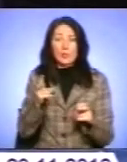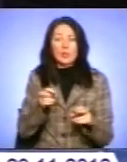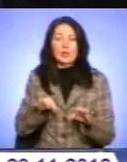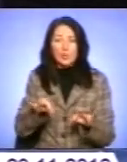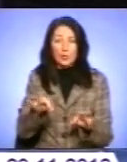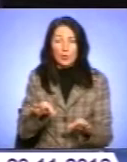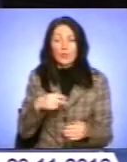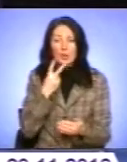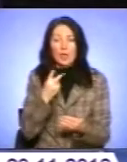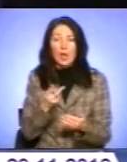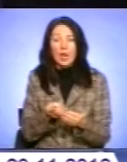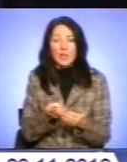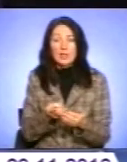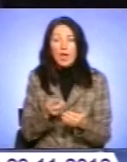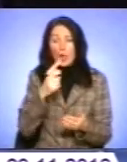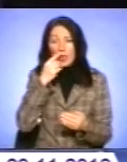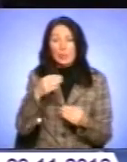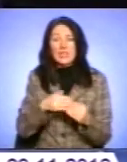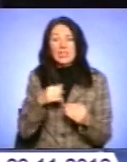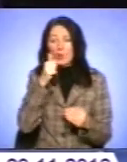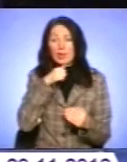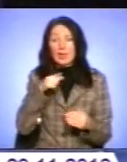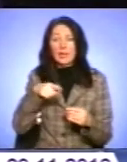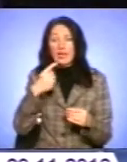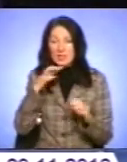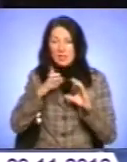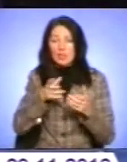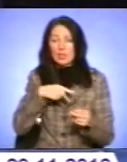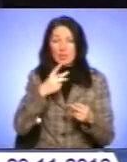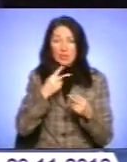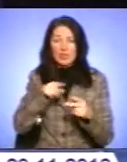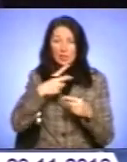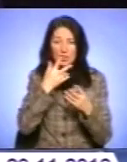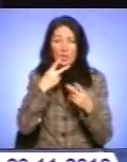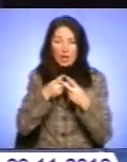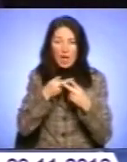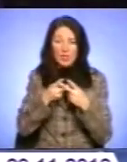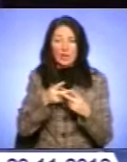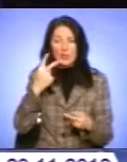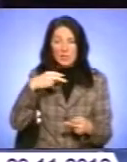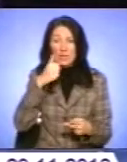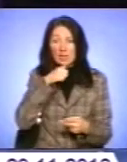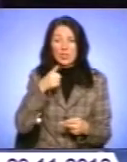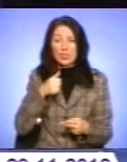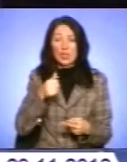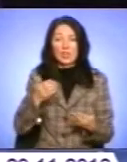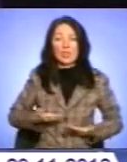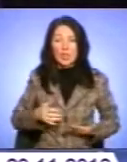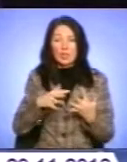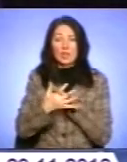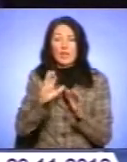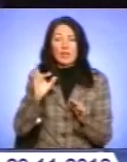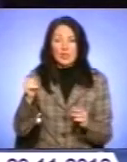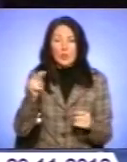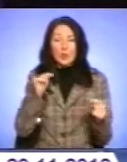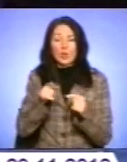Дивитиметься у найближчі роки на світ через грати 21-річний житель села Васильківці Гусятинського району. Проти чоловіка розпочато кримінальне